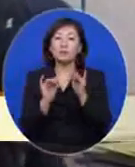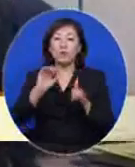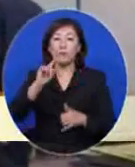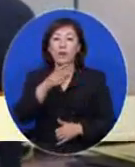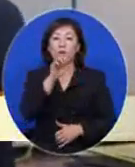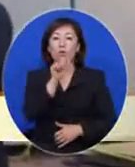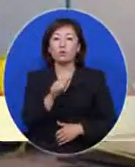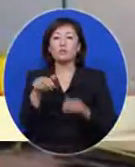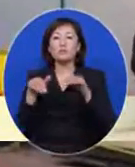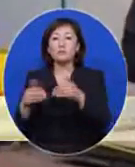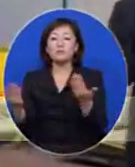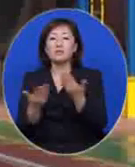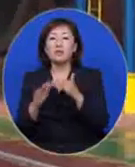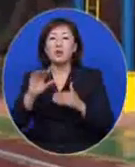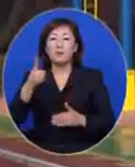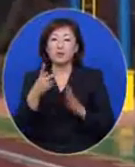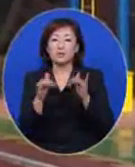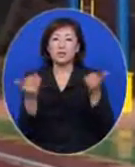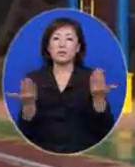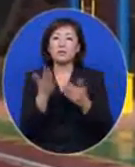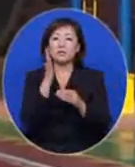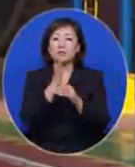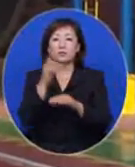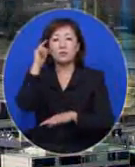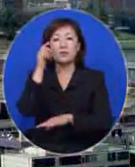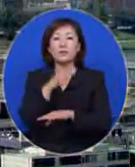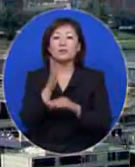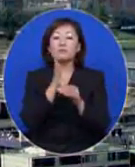150명과 협력업체 직원 100명이 근무할 계획입니다.